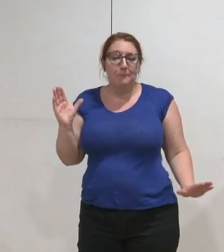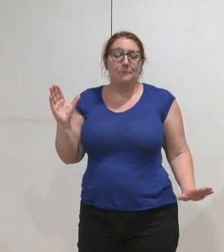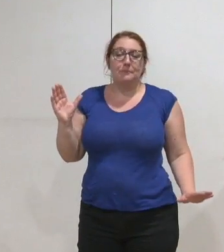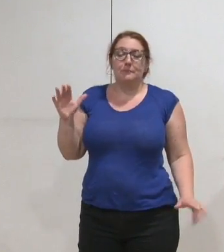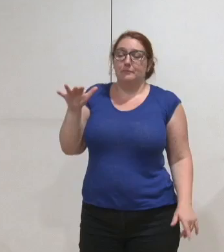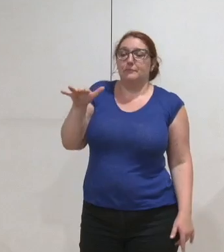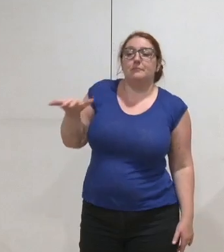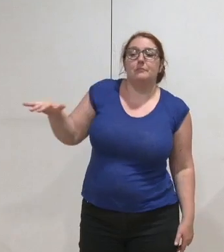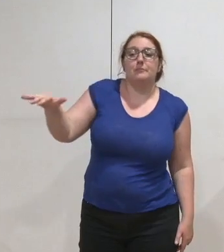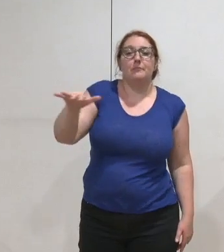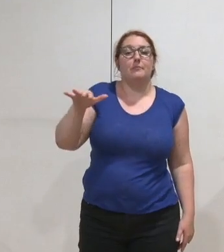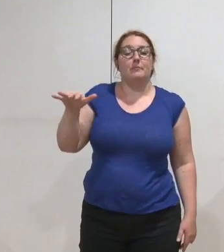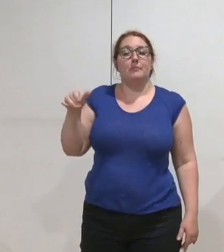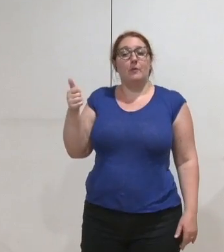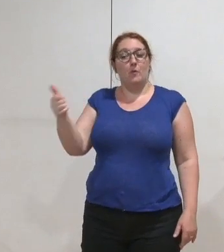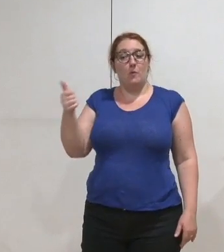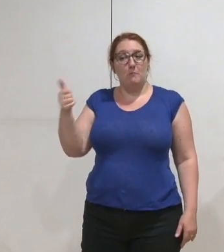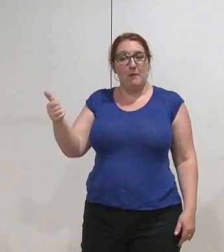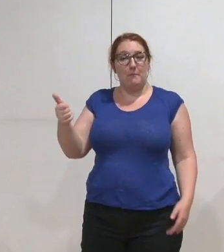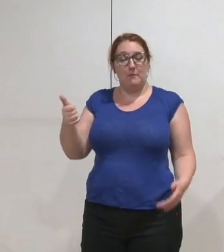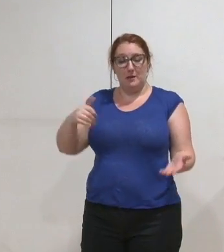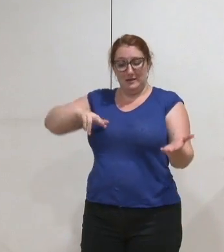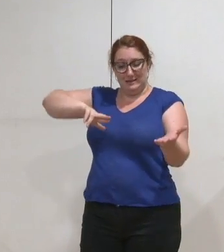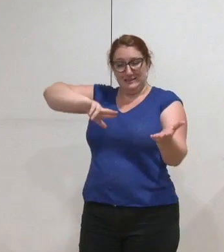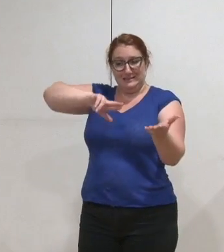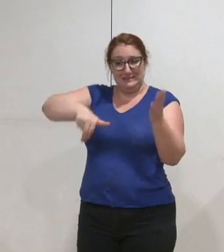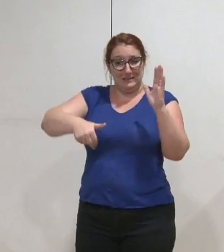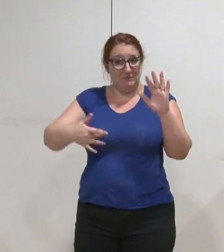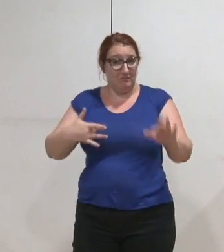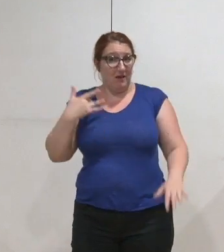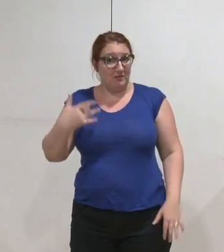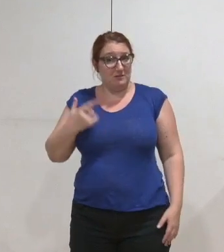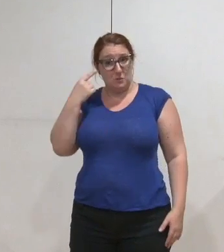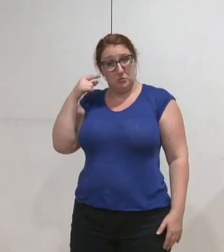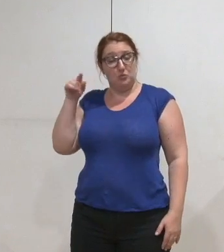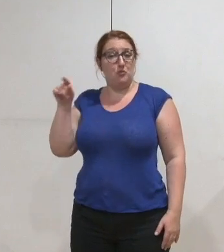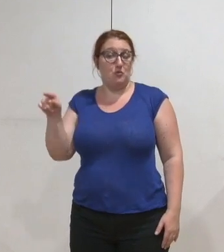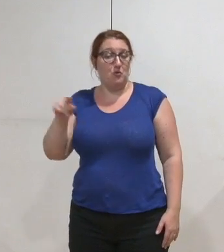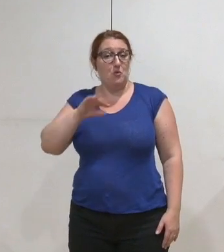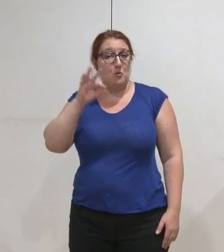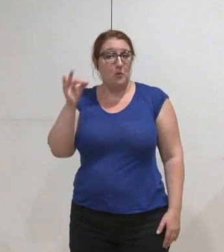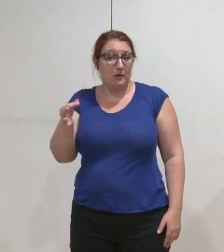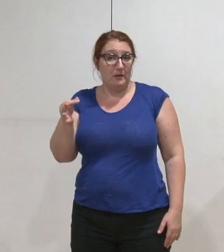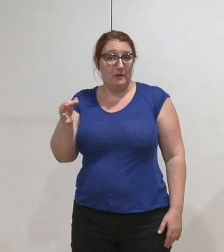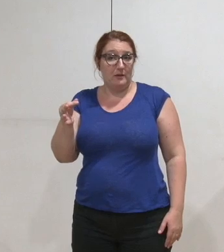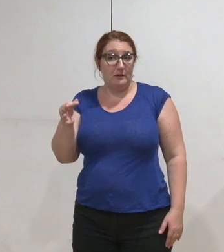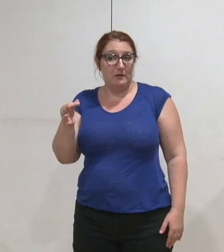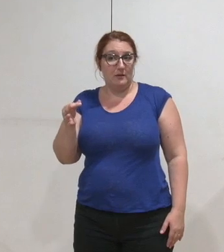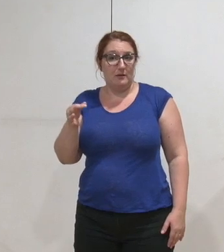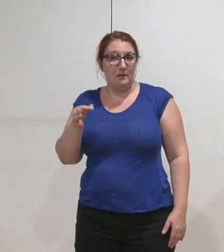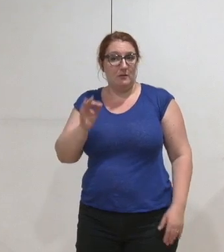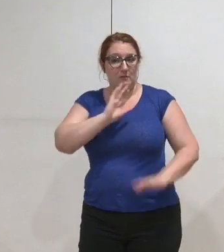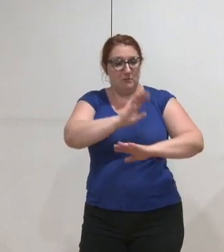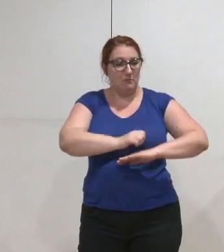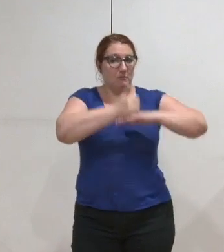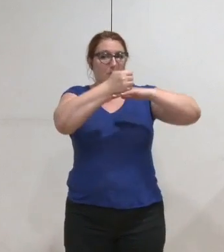étaient intéressé à la signer à poser leur signature à côté de celle du premier magistrat de